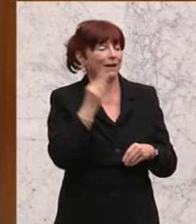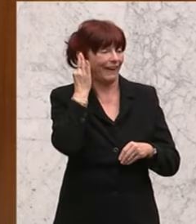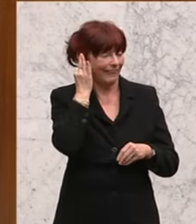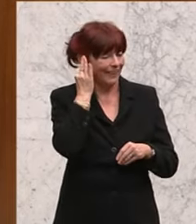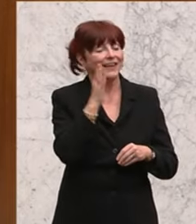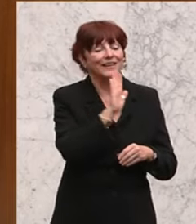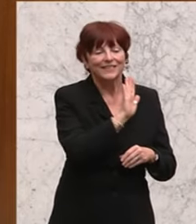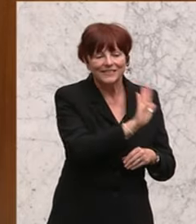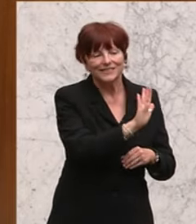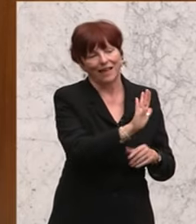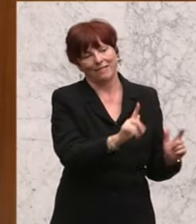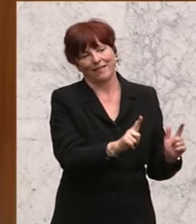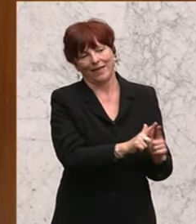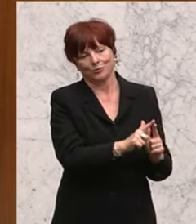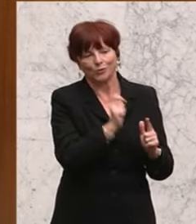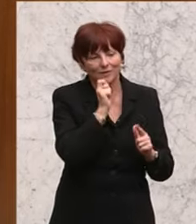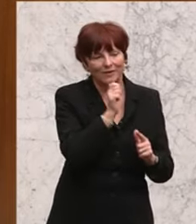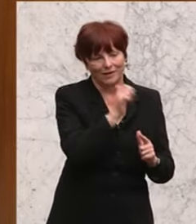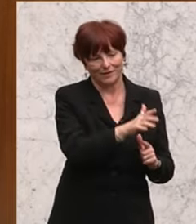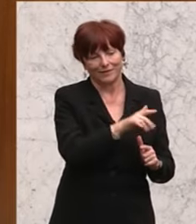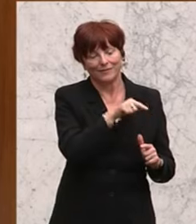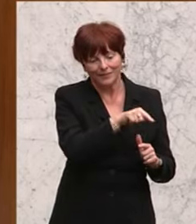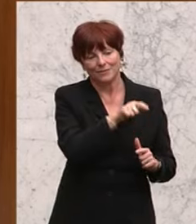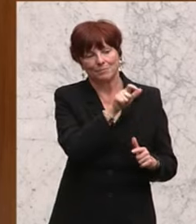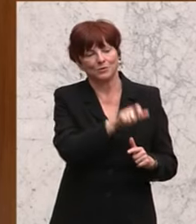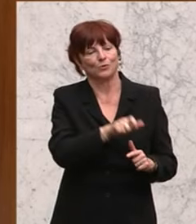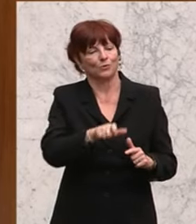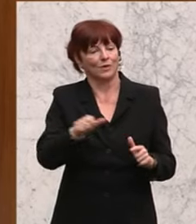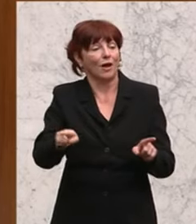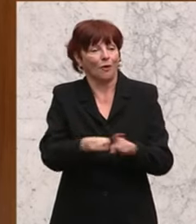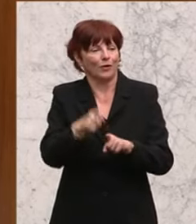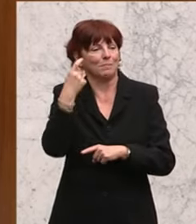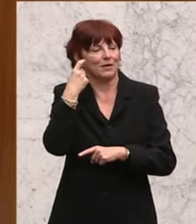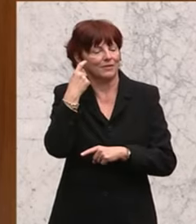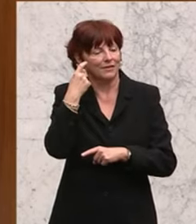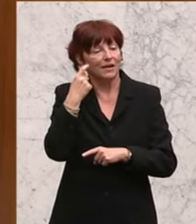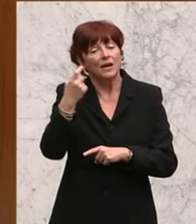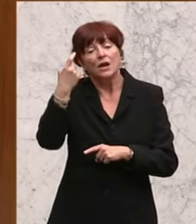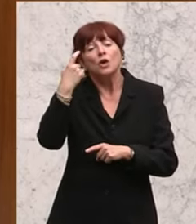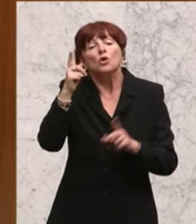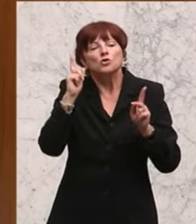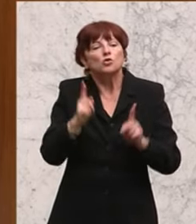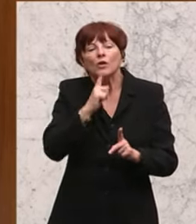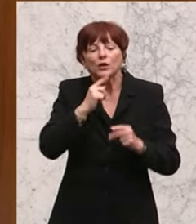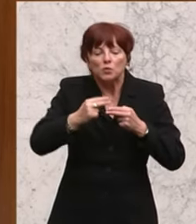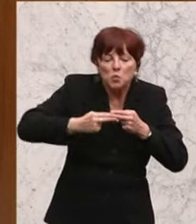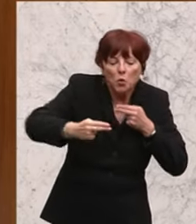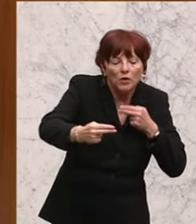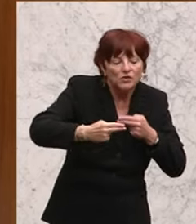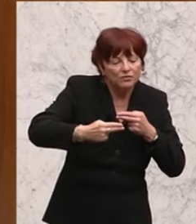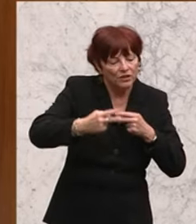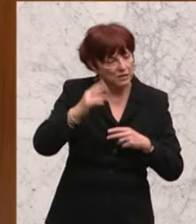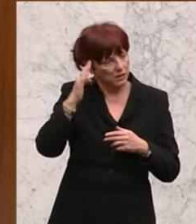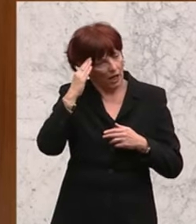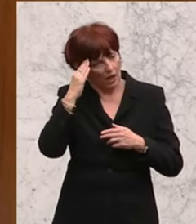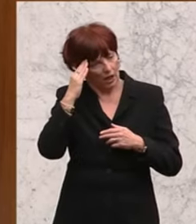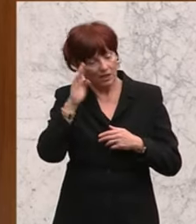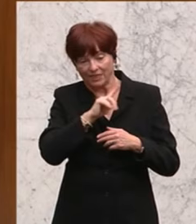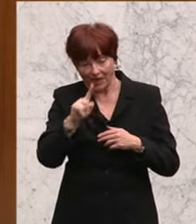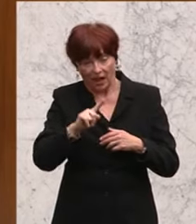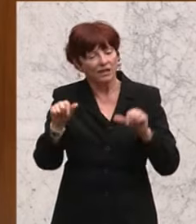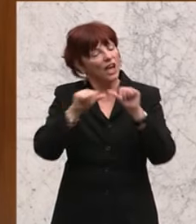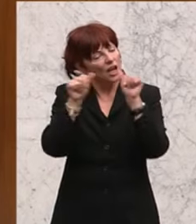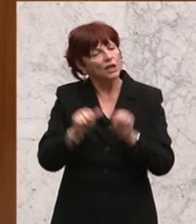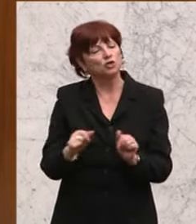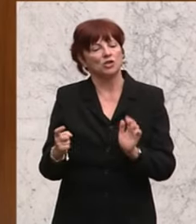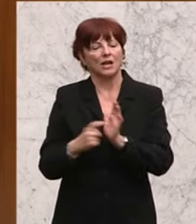jeden Tag erbringen. Dann müssen wir uns auch vor Augen führen, dass wir nicht nur kurzfristig denken dürfen, sondern einen Gestaltungsanspruch gegenüber unserer